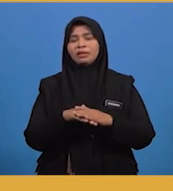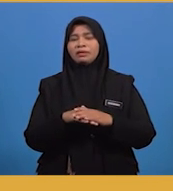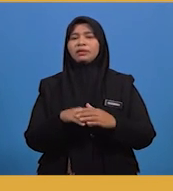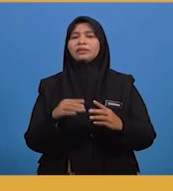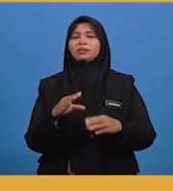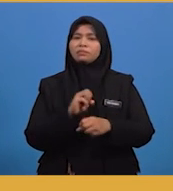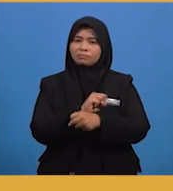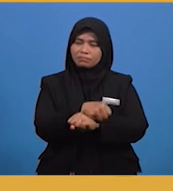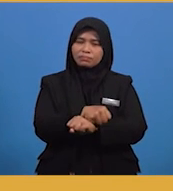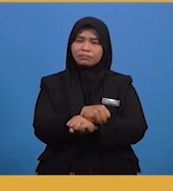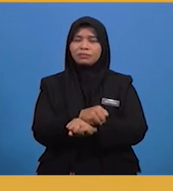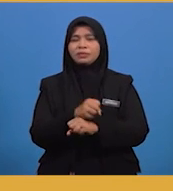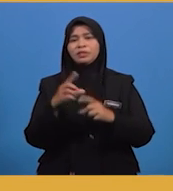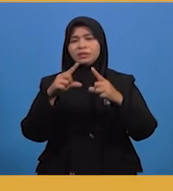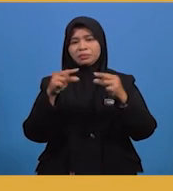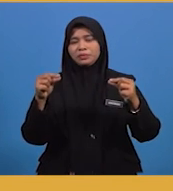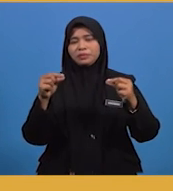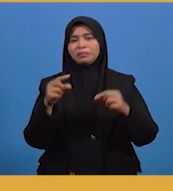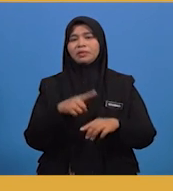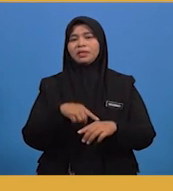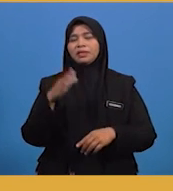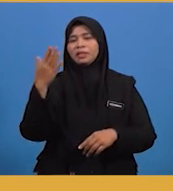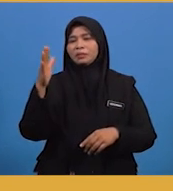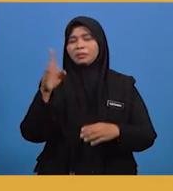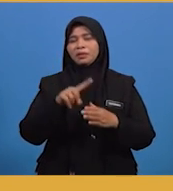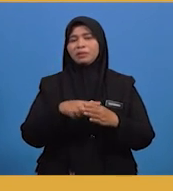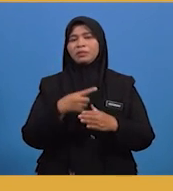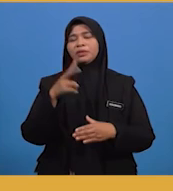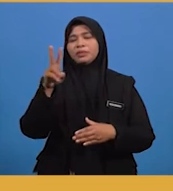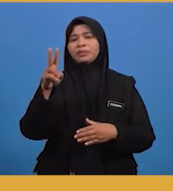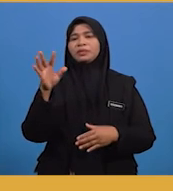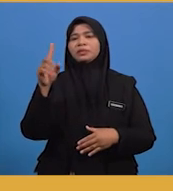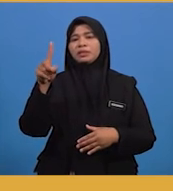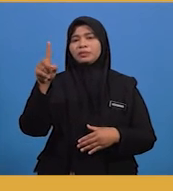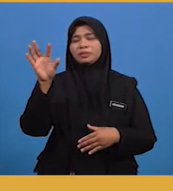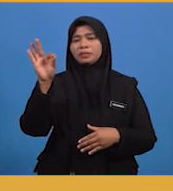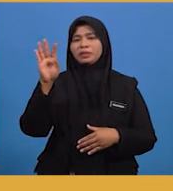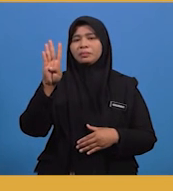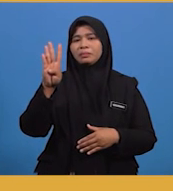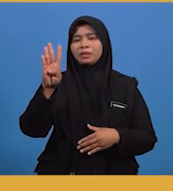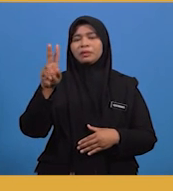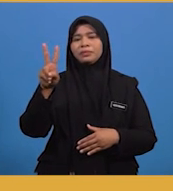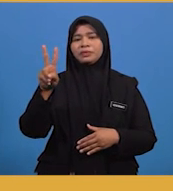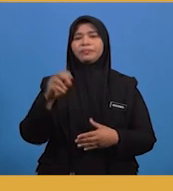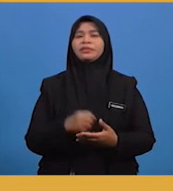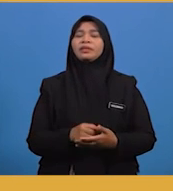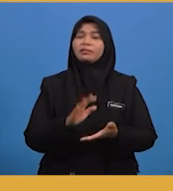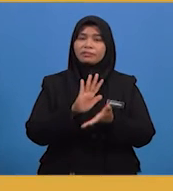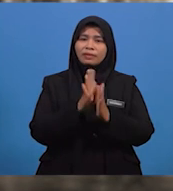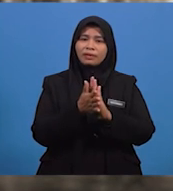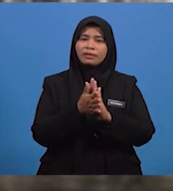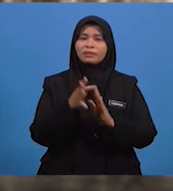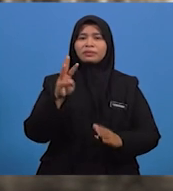berjaya ditawan pada 15 Februari 1942. Jadi